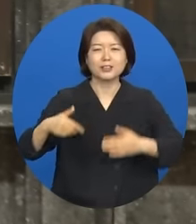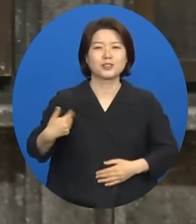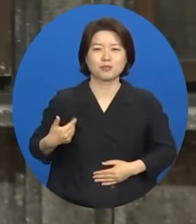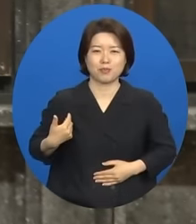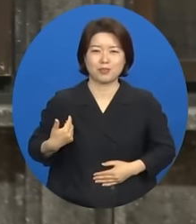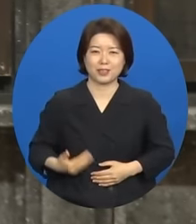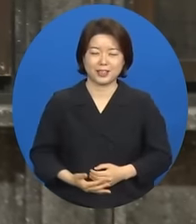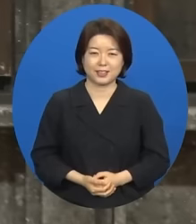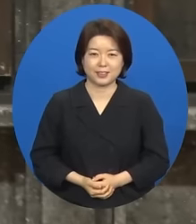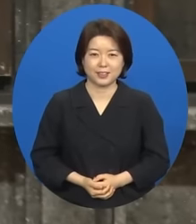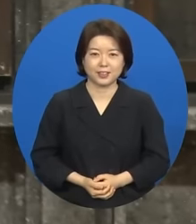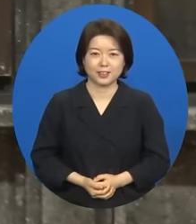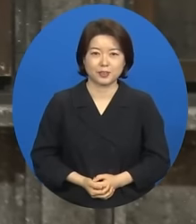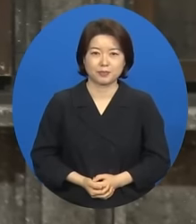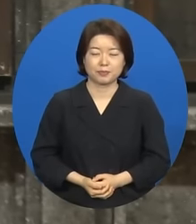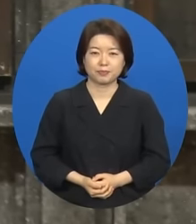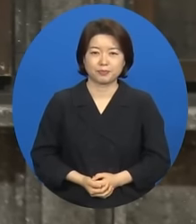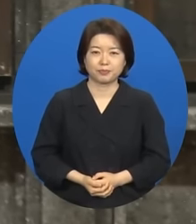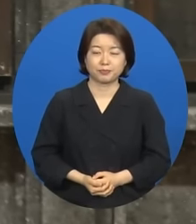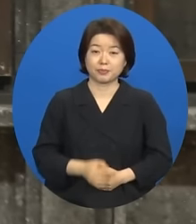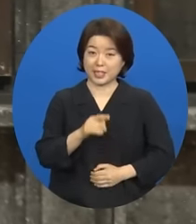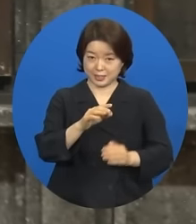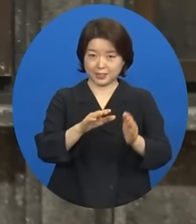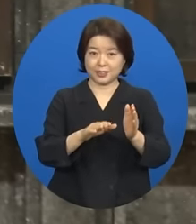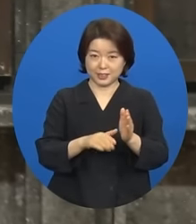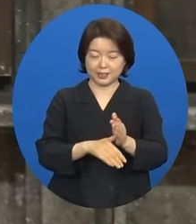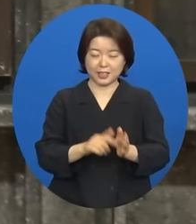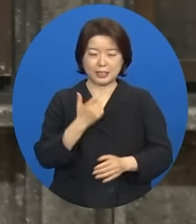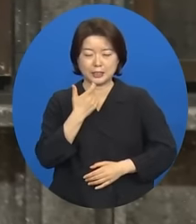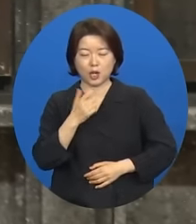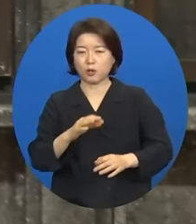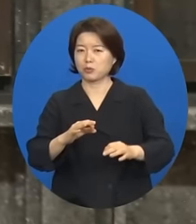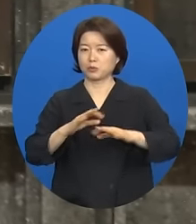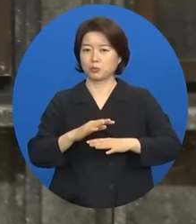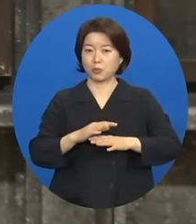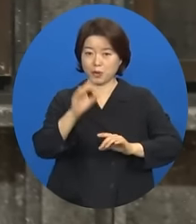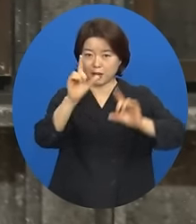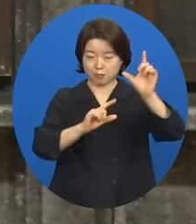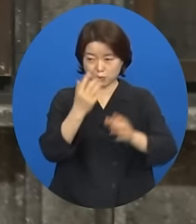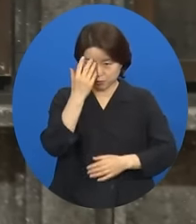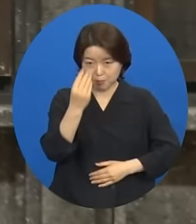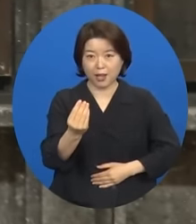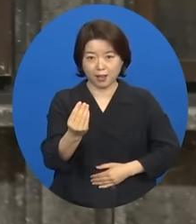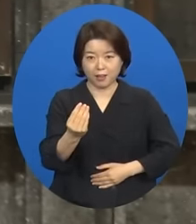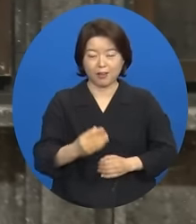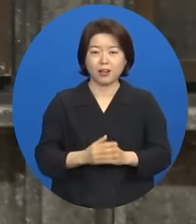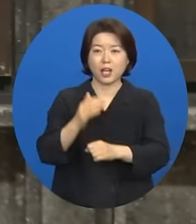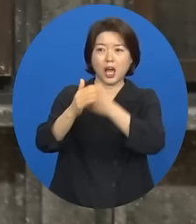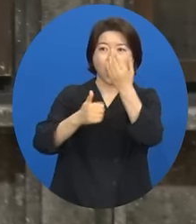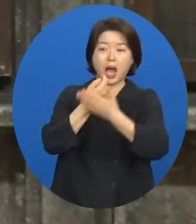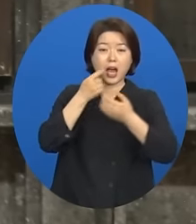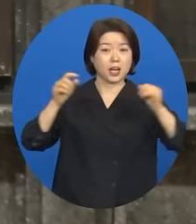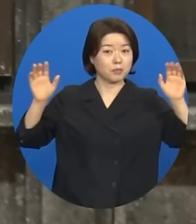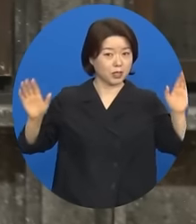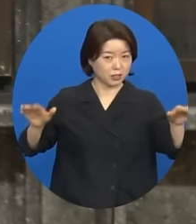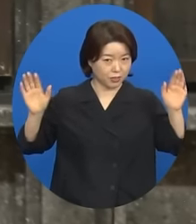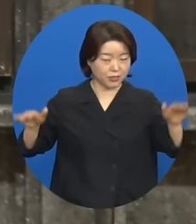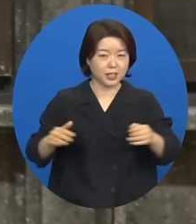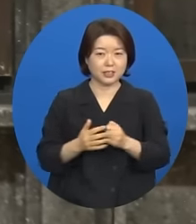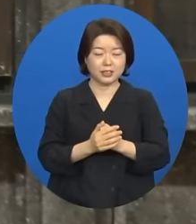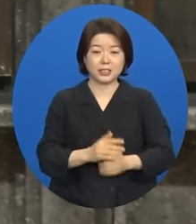것이죠. 바로 그때에 야곱이 참 놀라운 광경을 보게 되는데 하나님의 천사들이